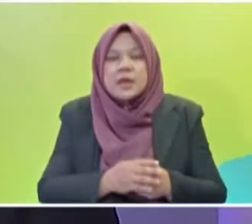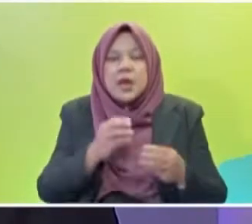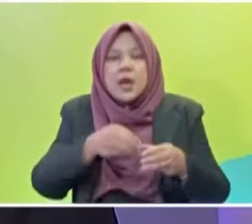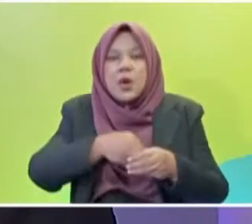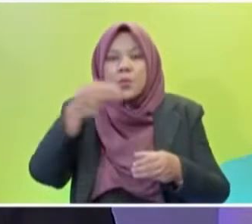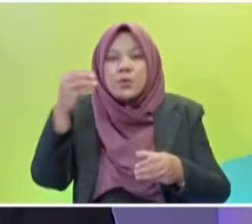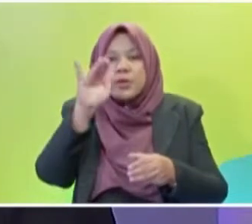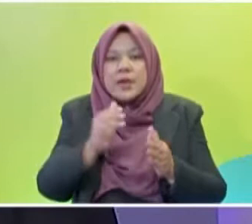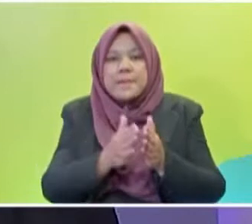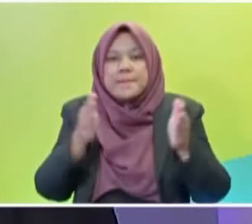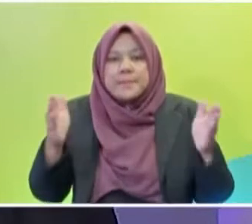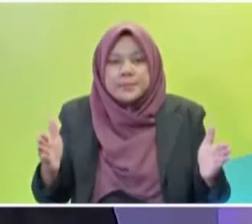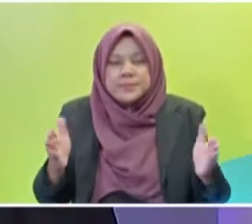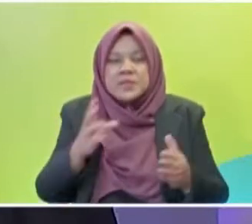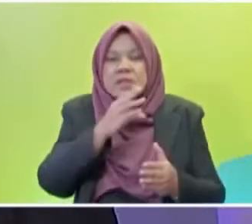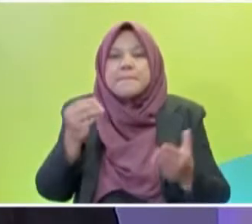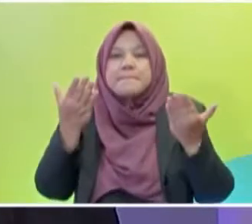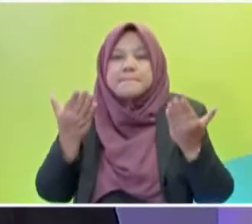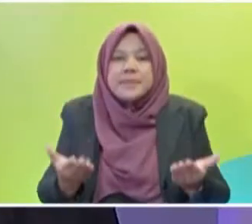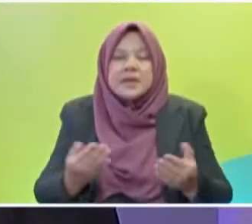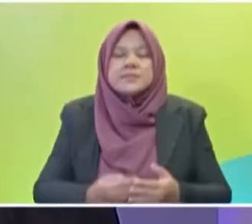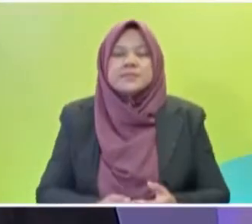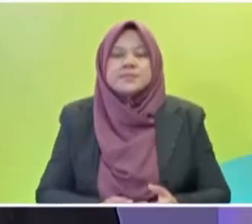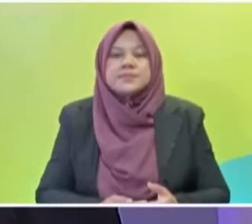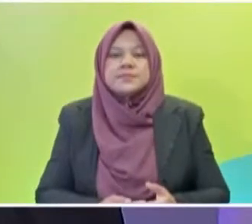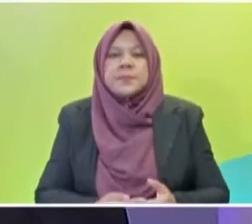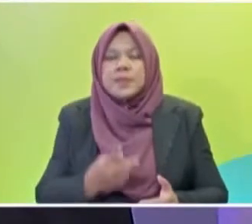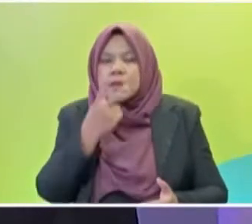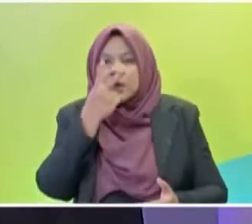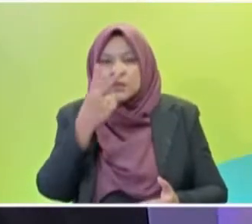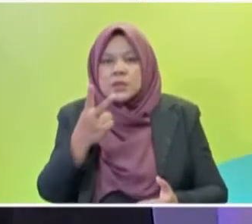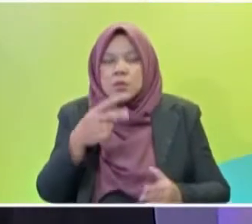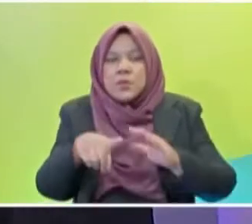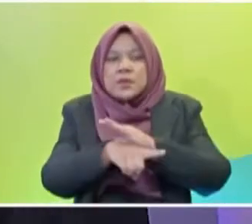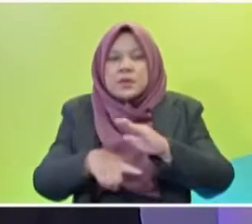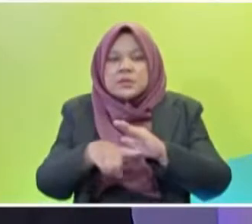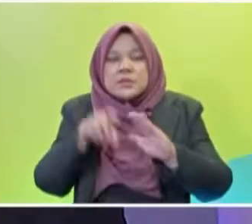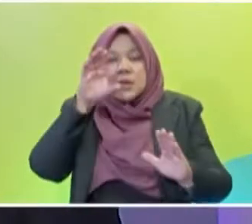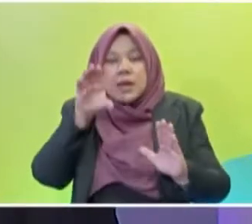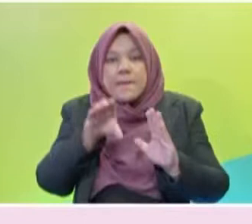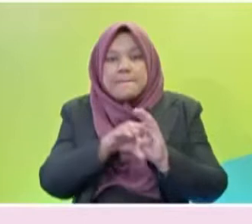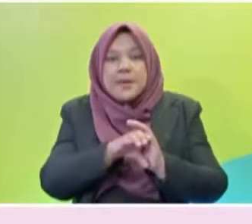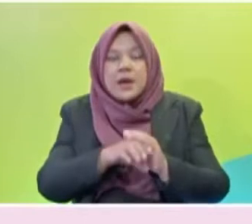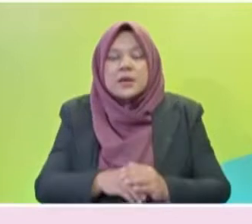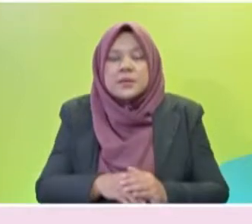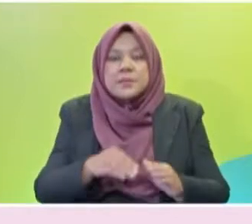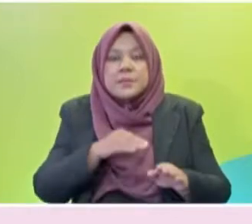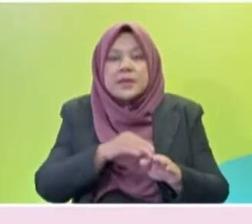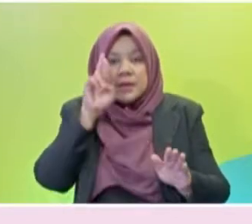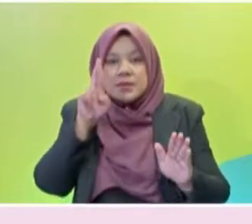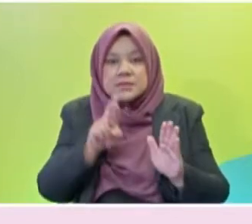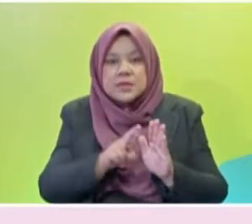mengangkat beban yang berat. Okey, kalau kita tengok dekat sini berdasarkan pada gambar pada rajah